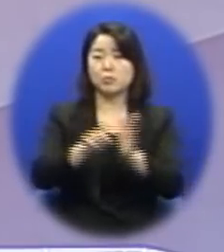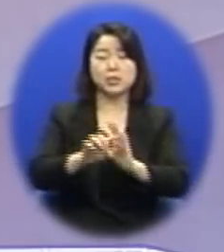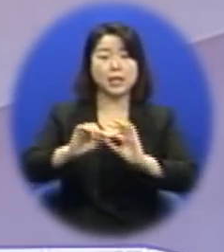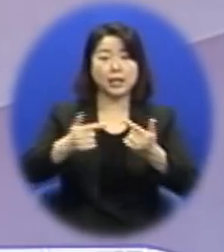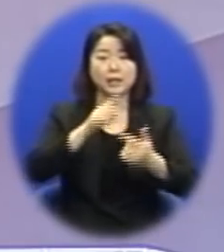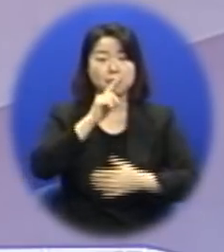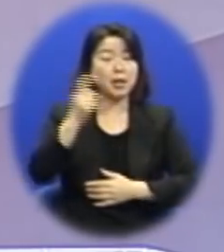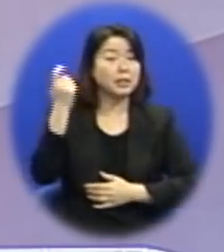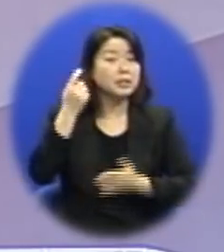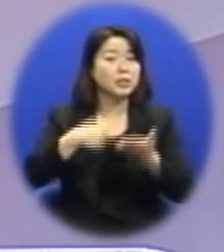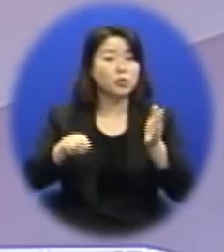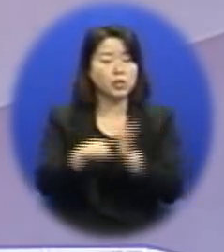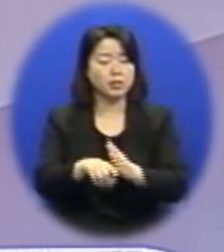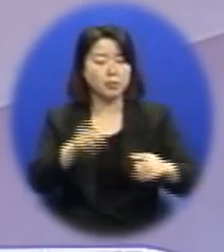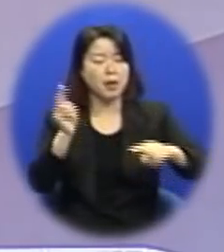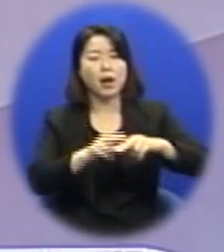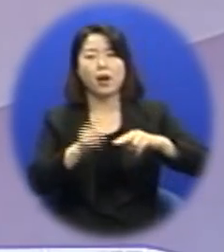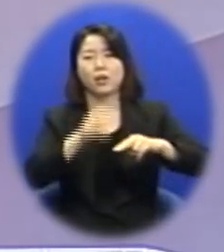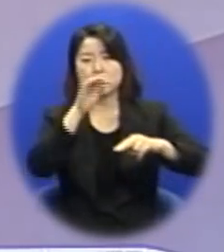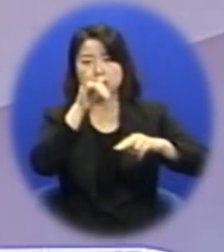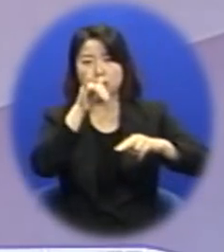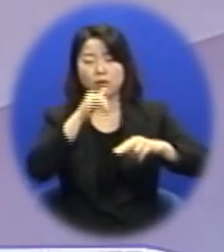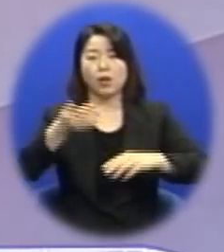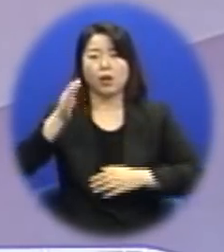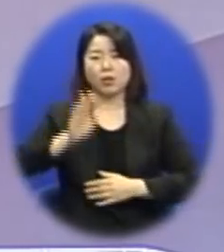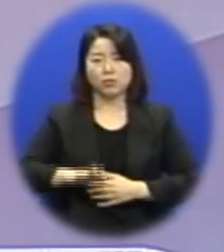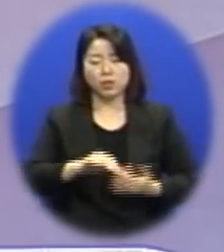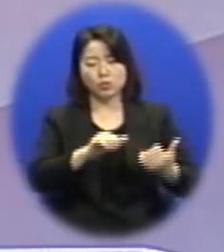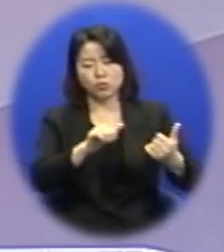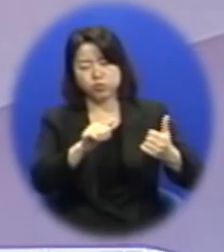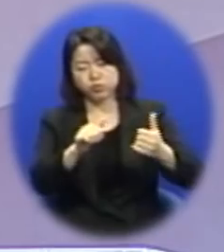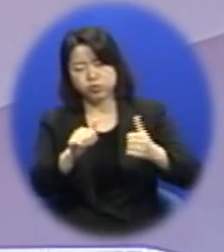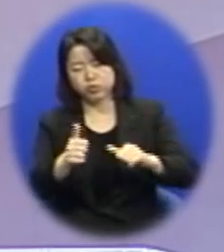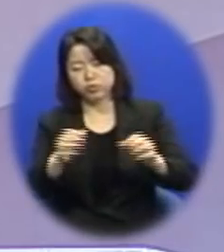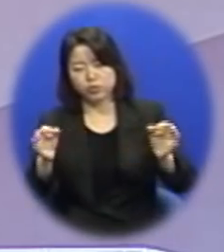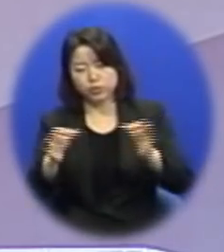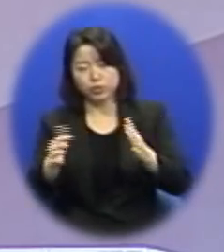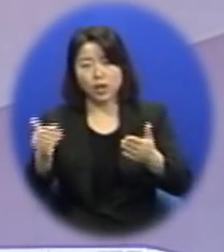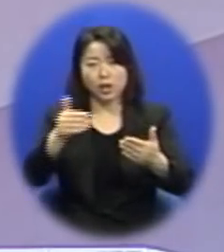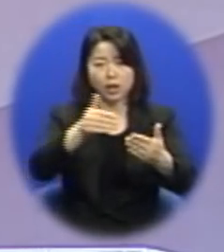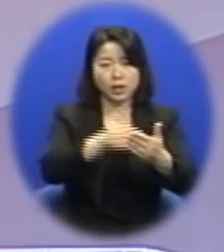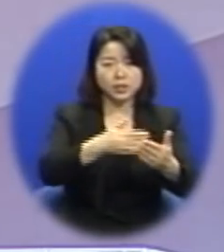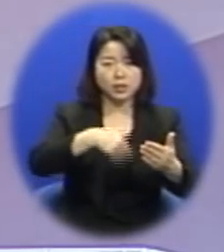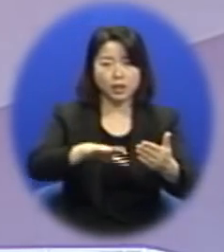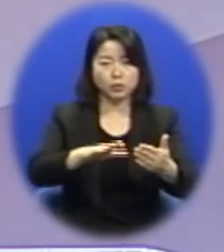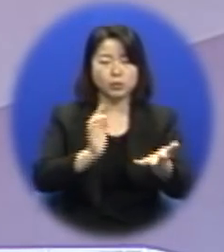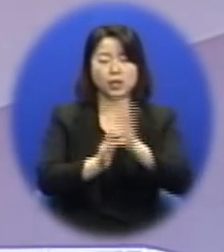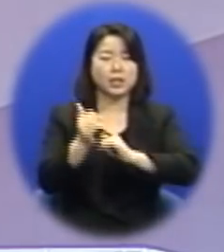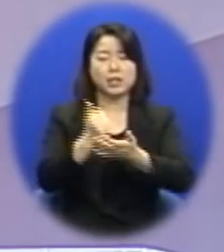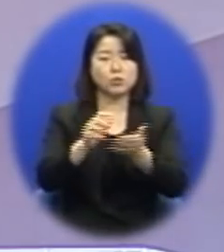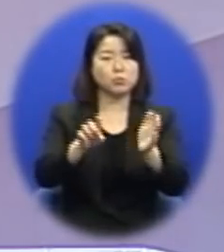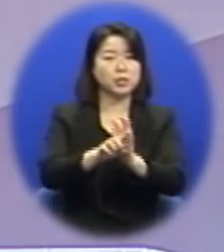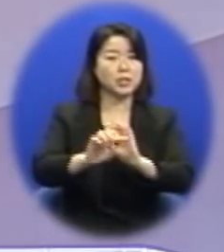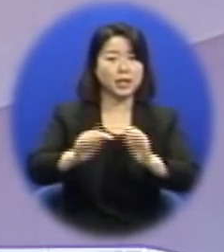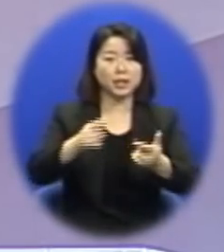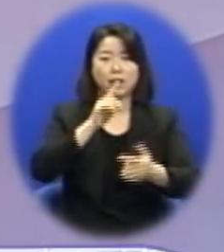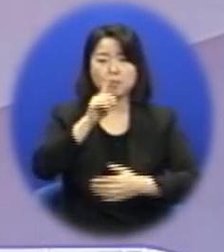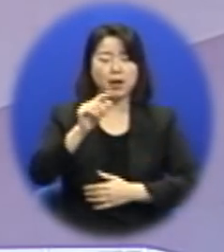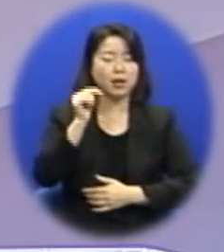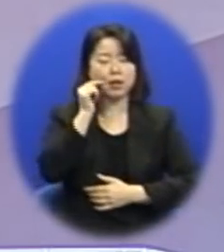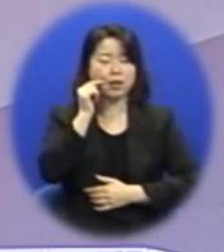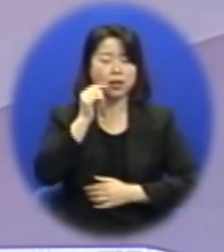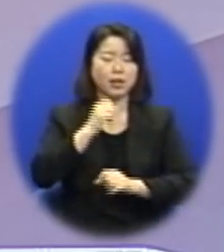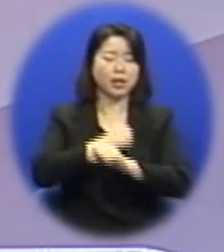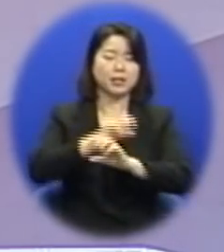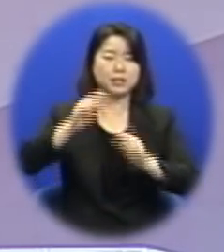그런데 아 맞아 죽는 순간까지 가면서도 예수 안 믿겠다는 말을 안 하는 겁니다